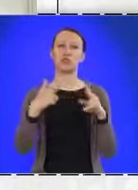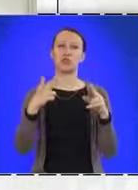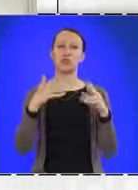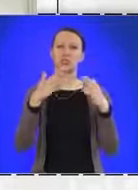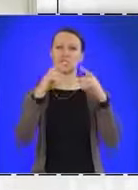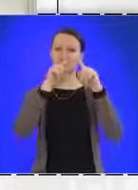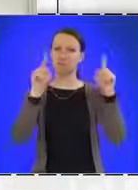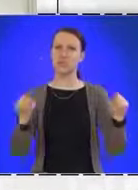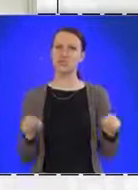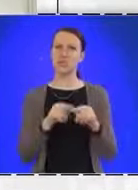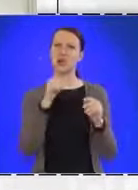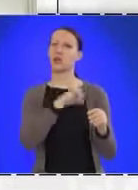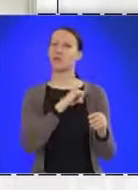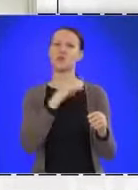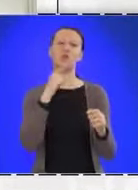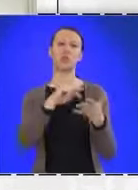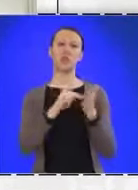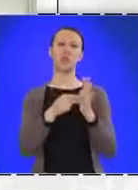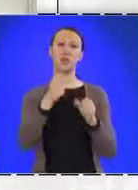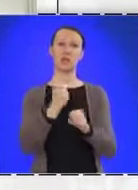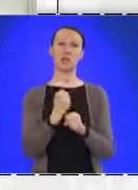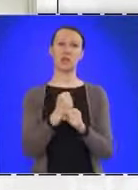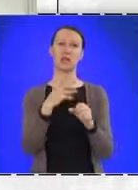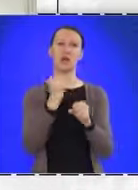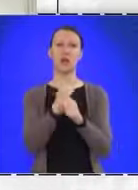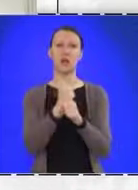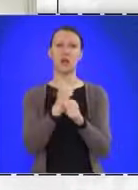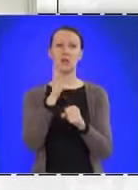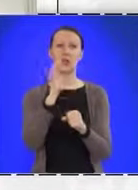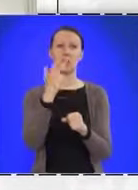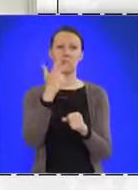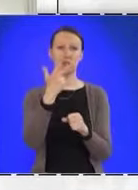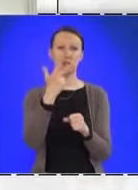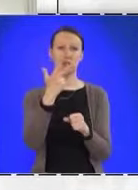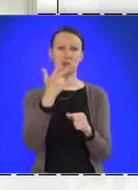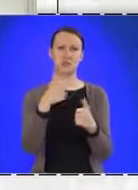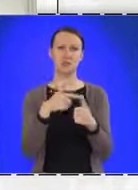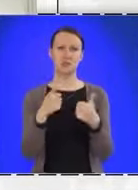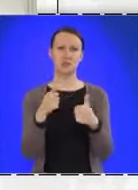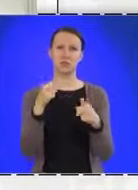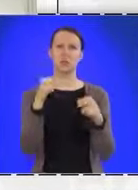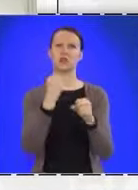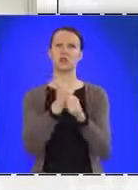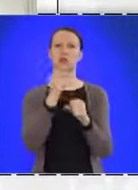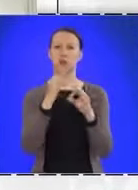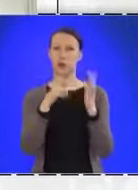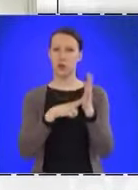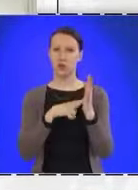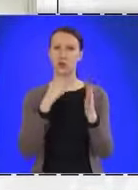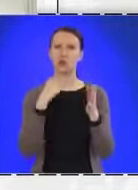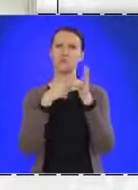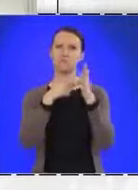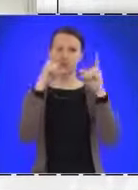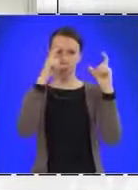vrlo čist izraz bez obzira na tehniku kojom autorice rade, a radi se o tri autorice, dakle o Helgi